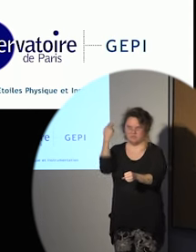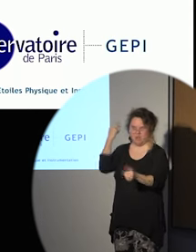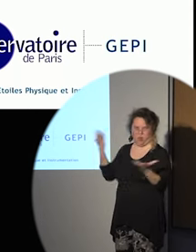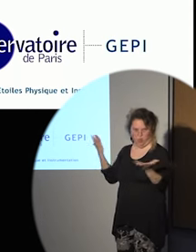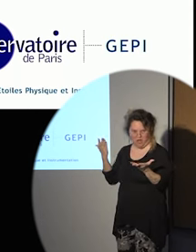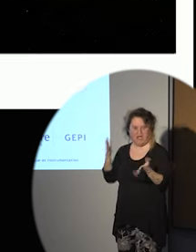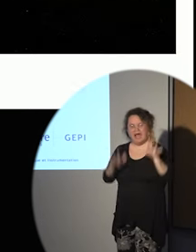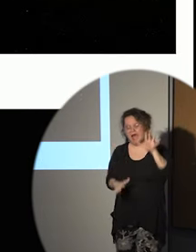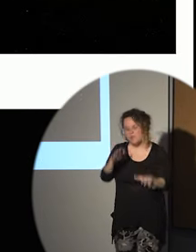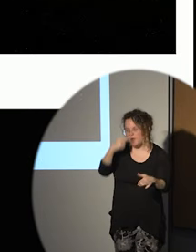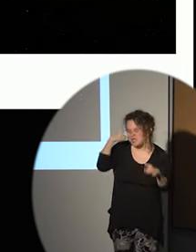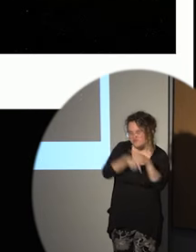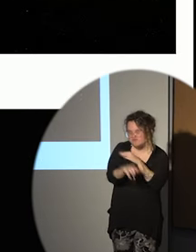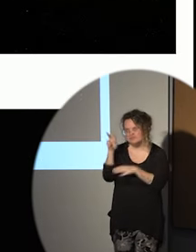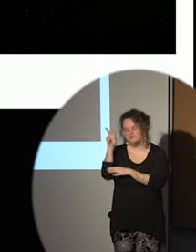galaxie.